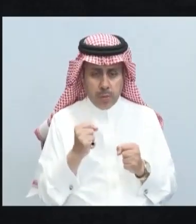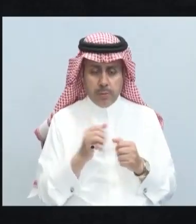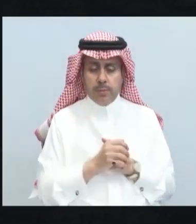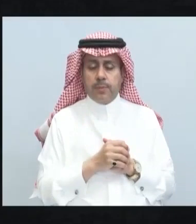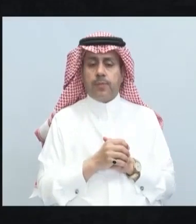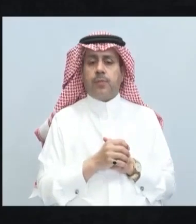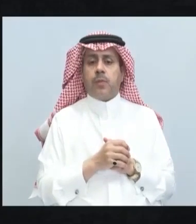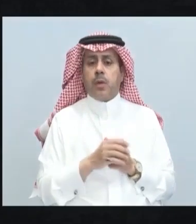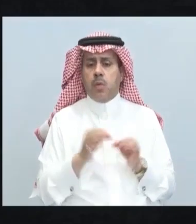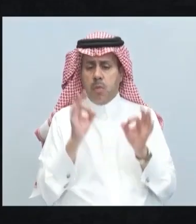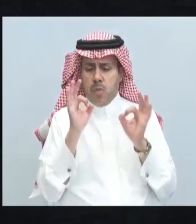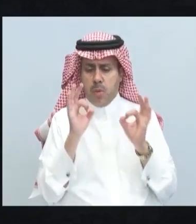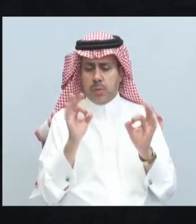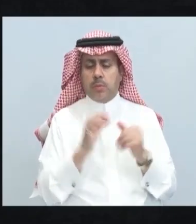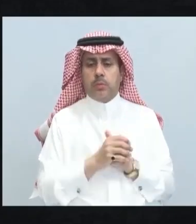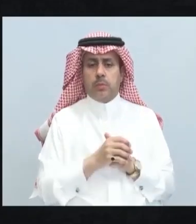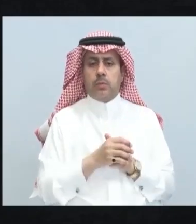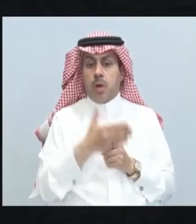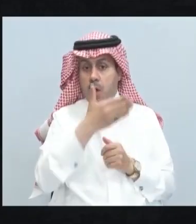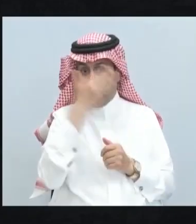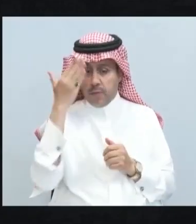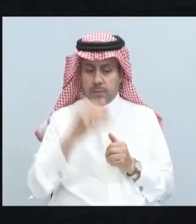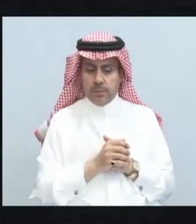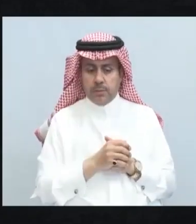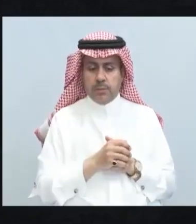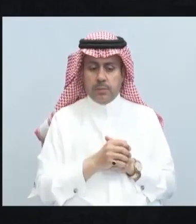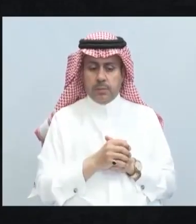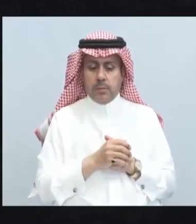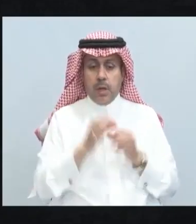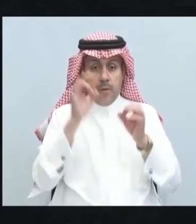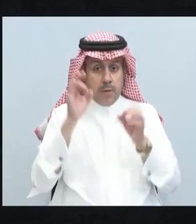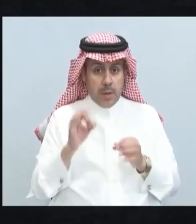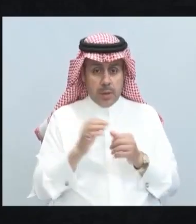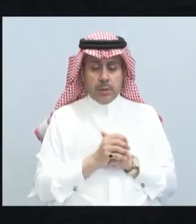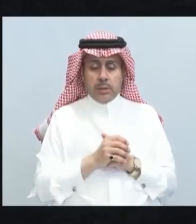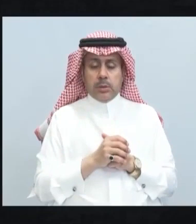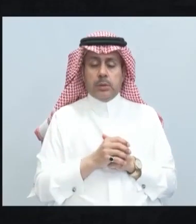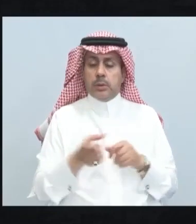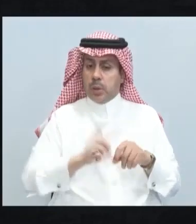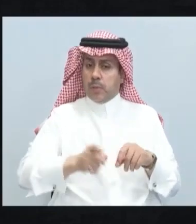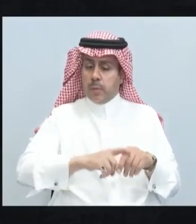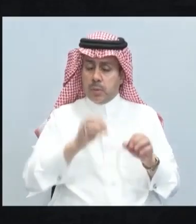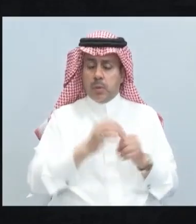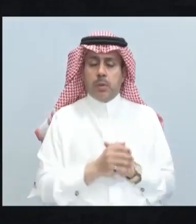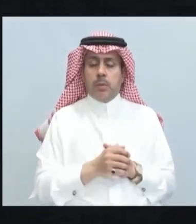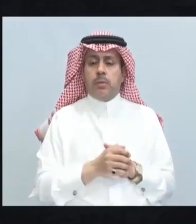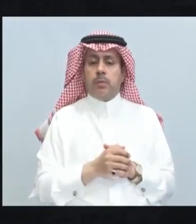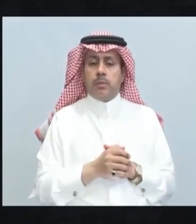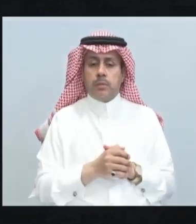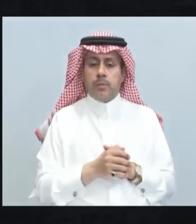وكيف اتقنه وكيف احفظه هنا ايات وقد تتكرر في سور اخرى بايات كذلك